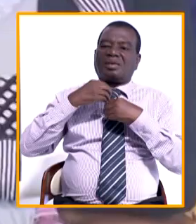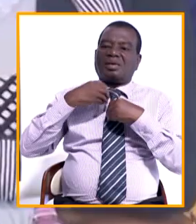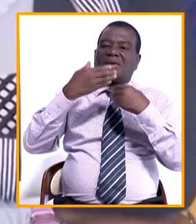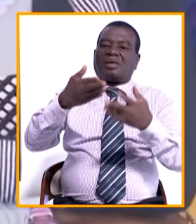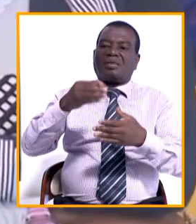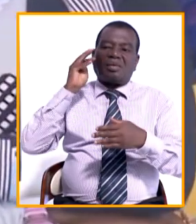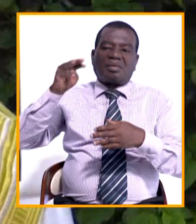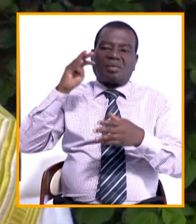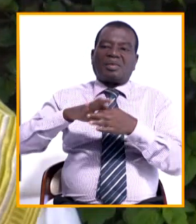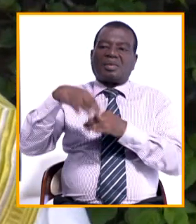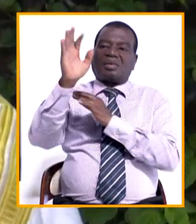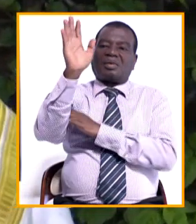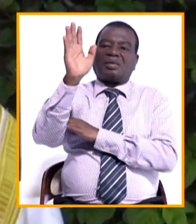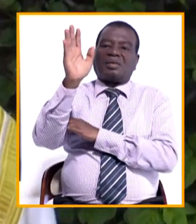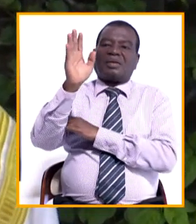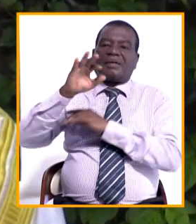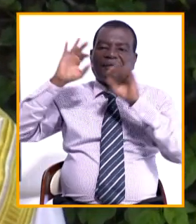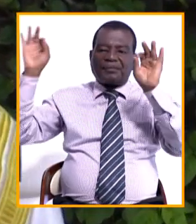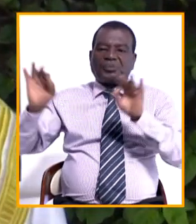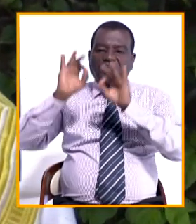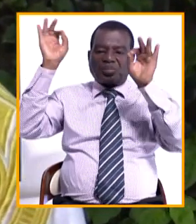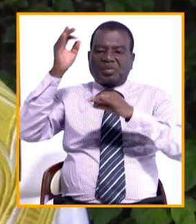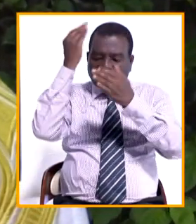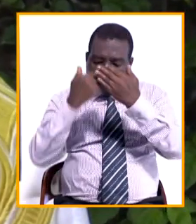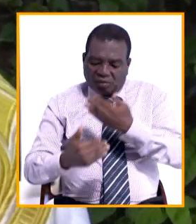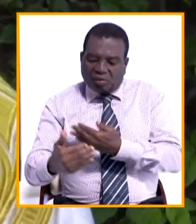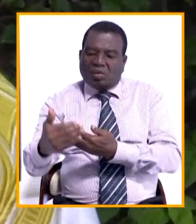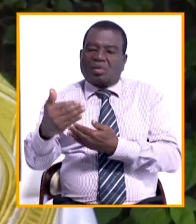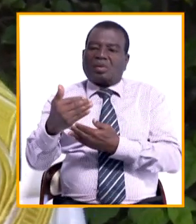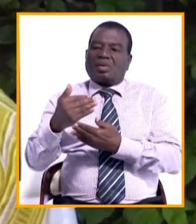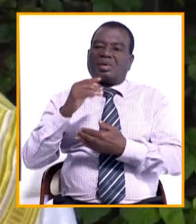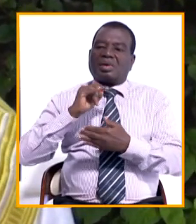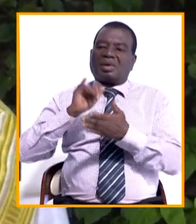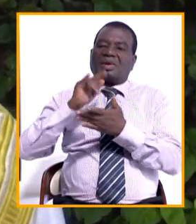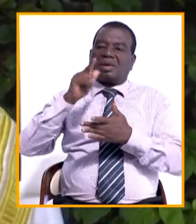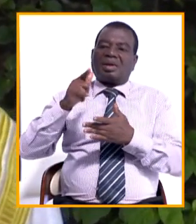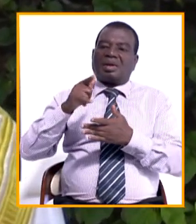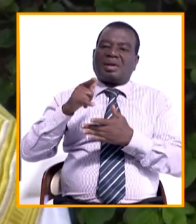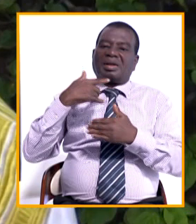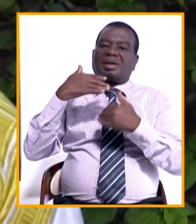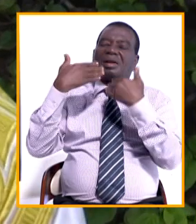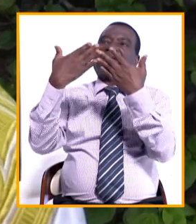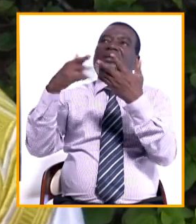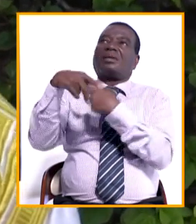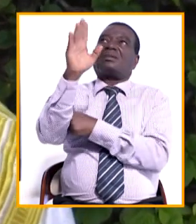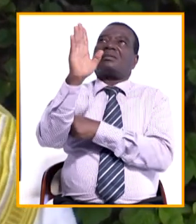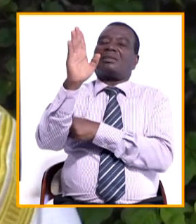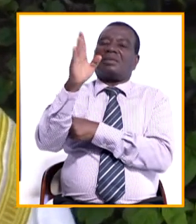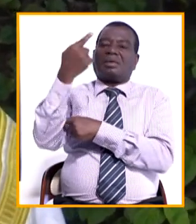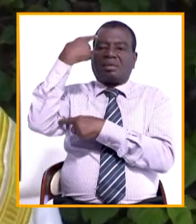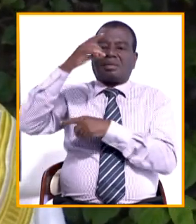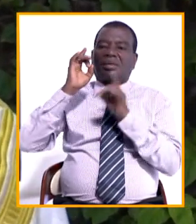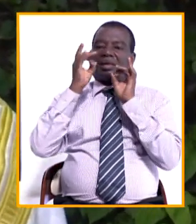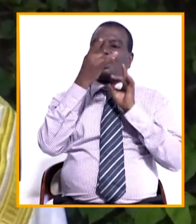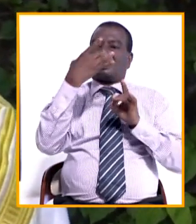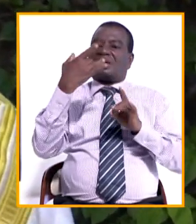Dieu. Donc, commémorer sa naissance, c'est dire merci à Dieu pour cette